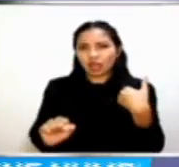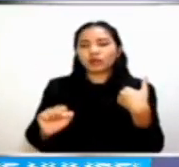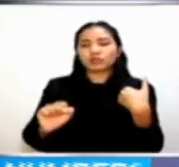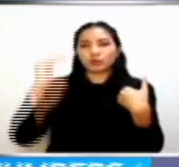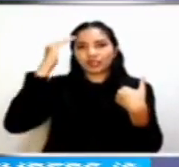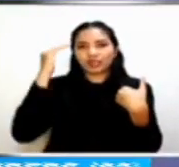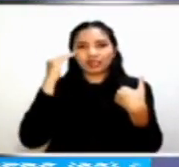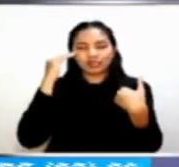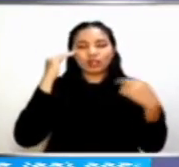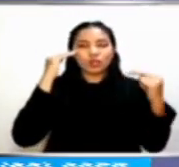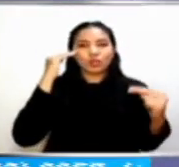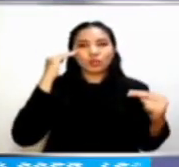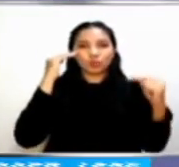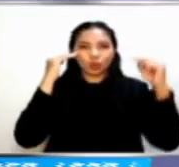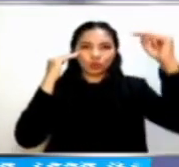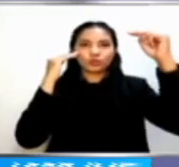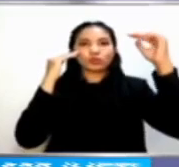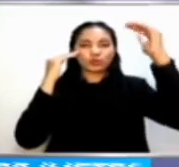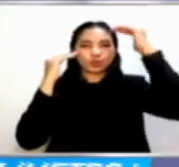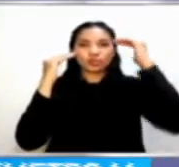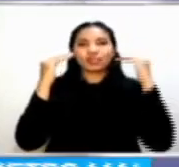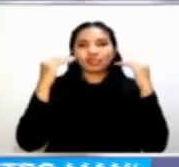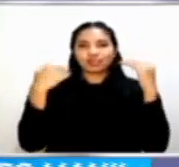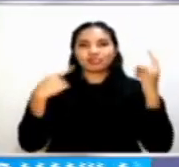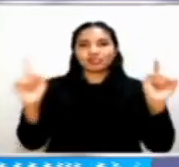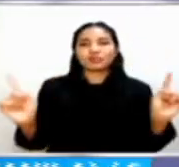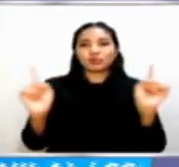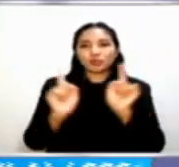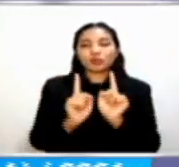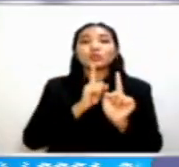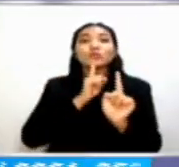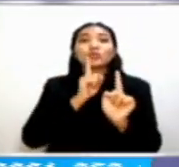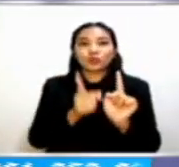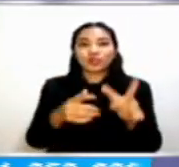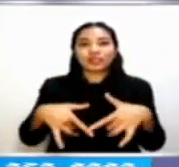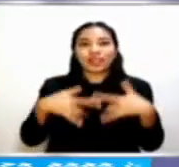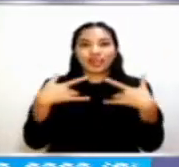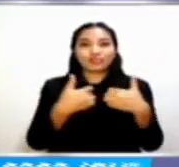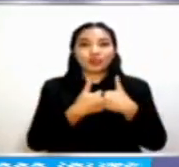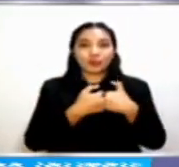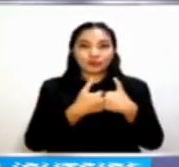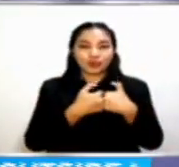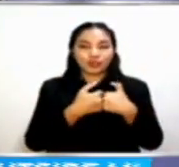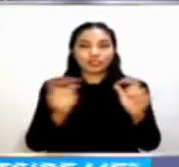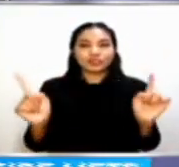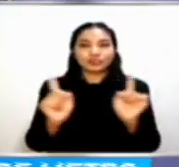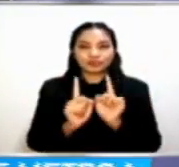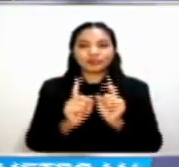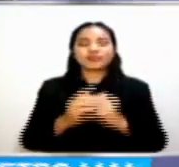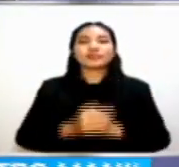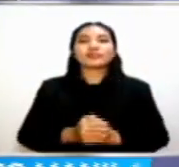soldier na ginampanan ng real-life couple na sina Son Ye-jin at Yoon Bin. Katatibayan GMA News.